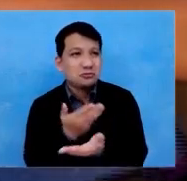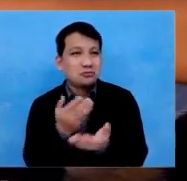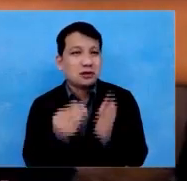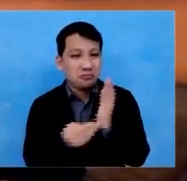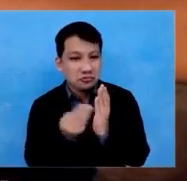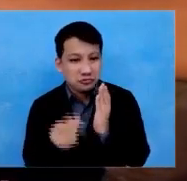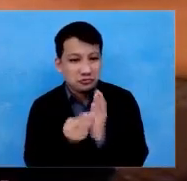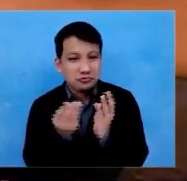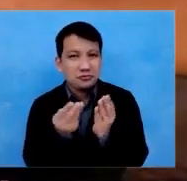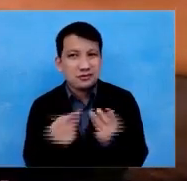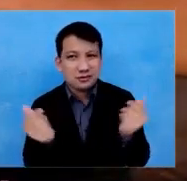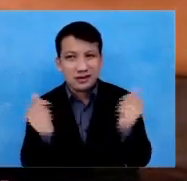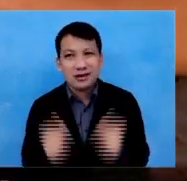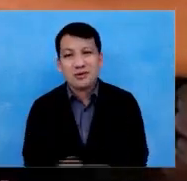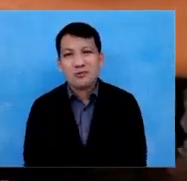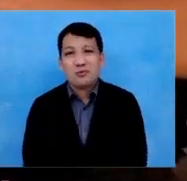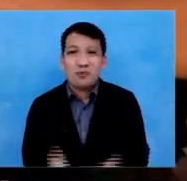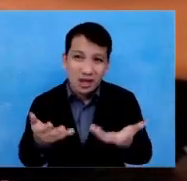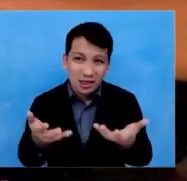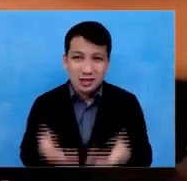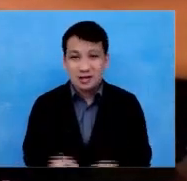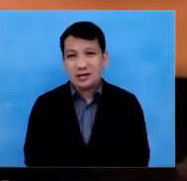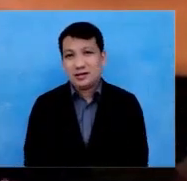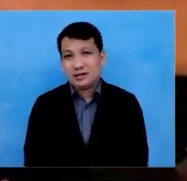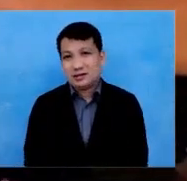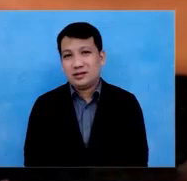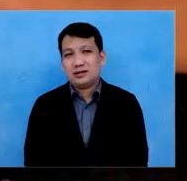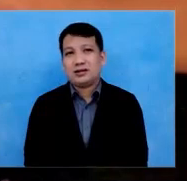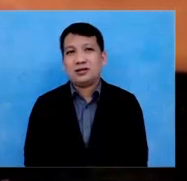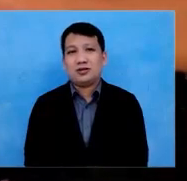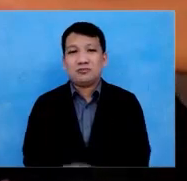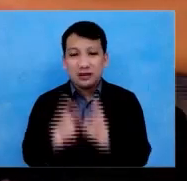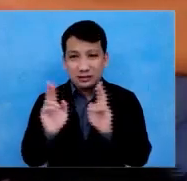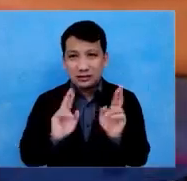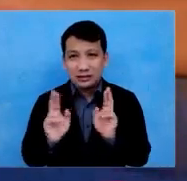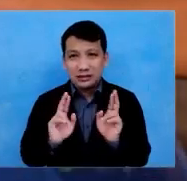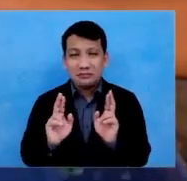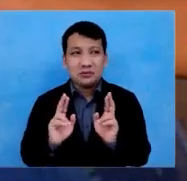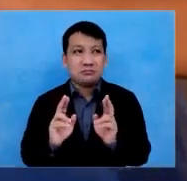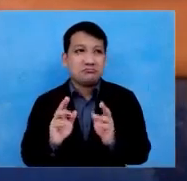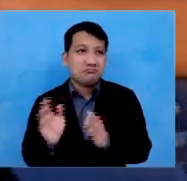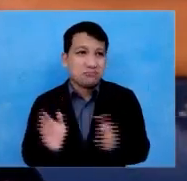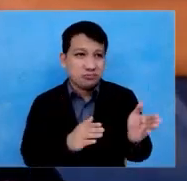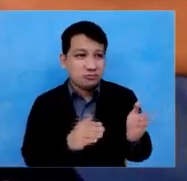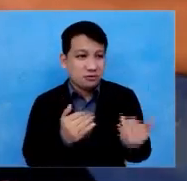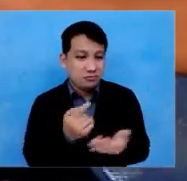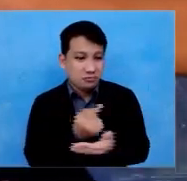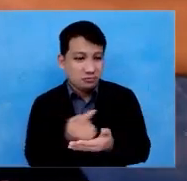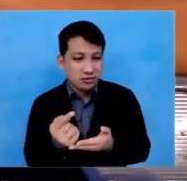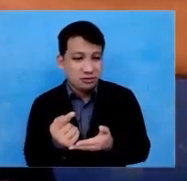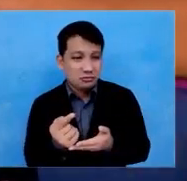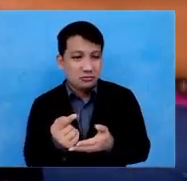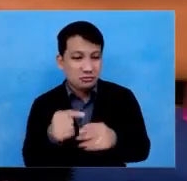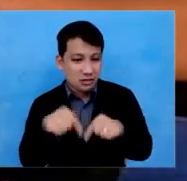Wala na talagang tapos yung mga hinanda namin na para sa week na ito na